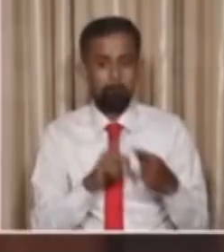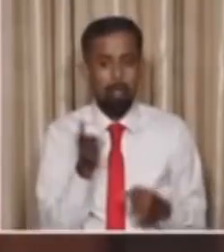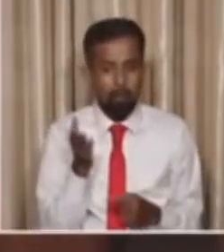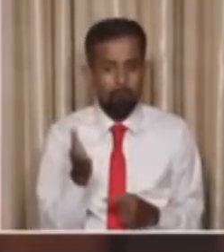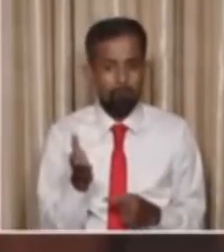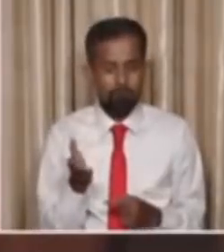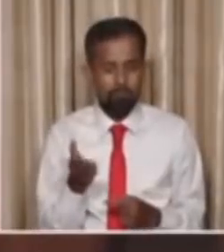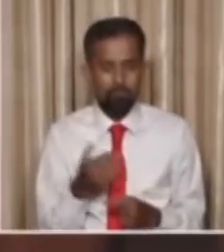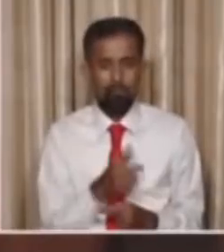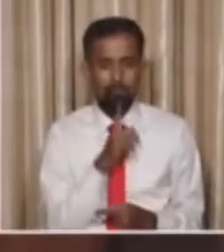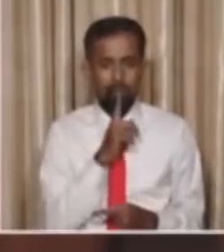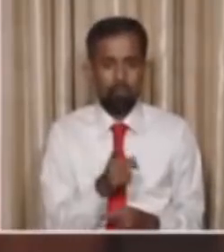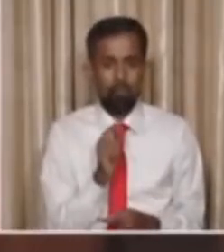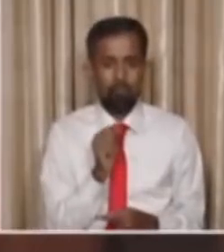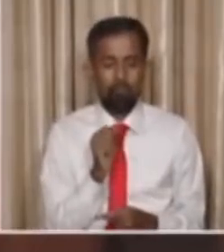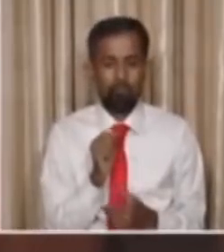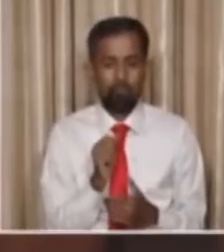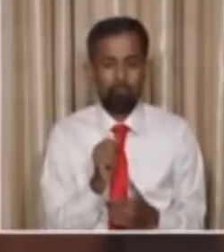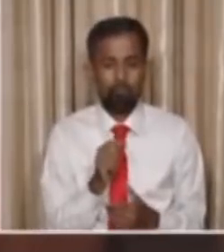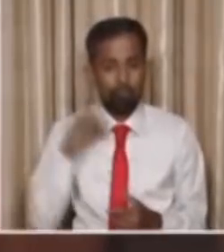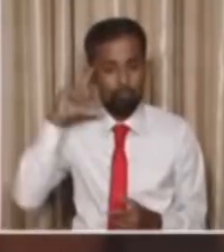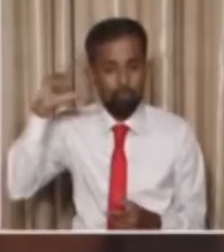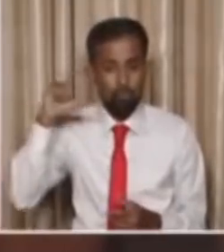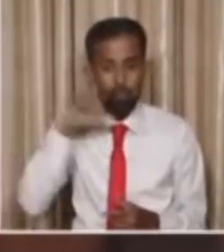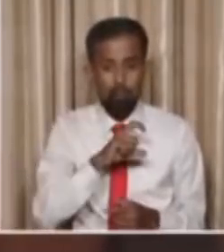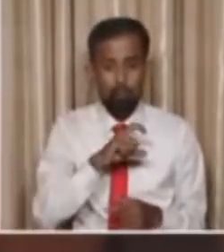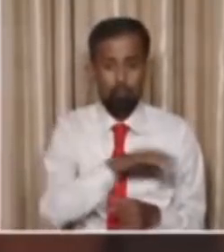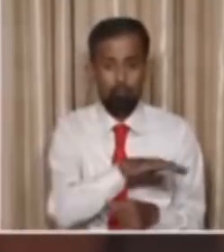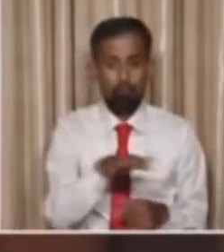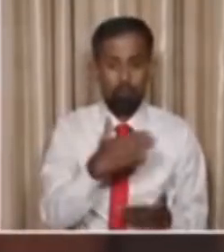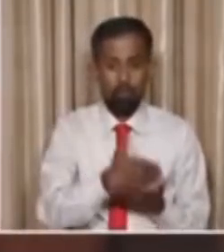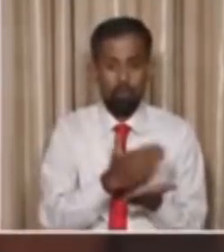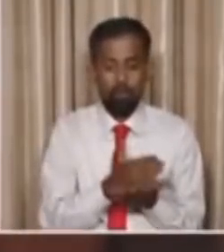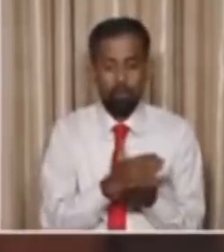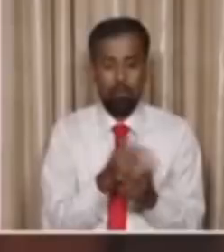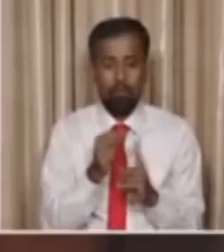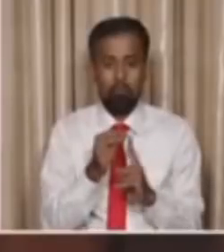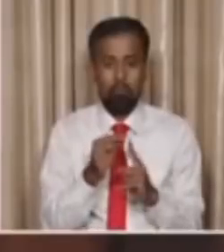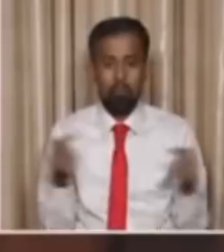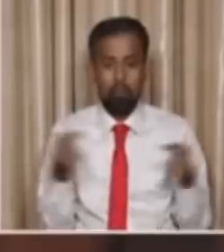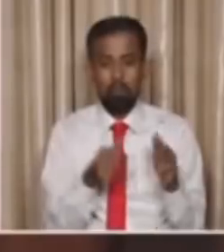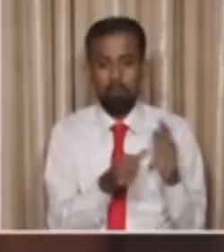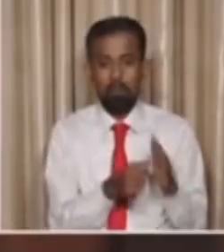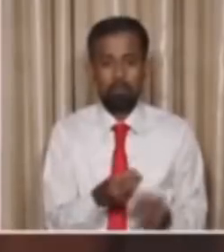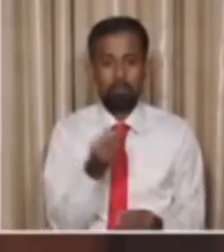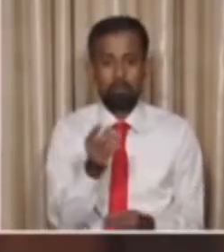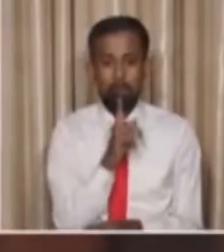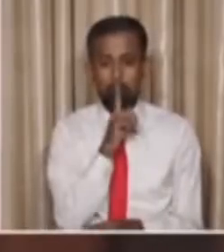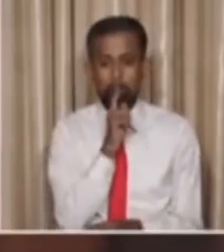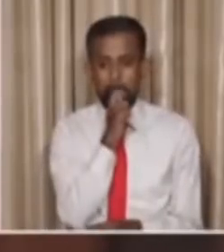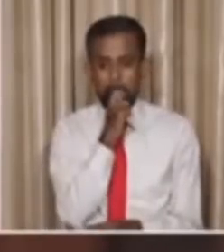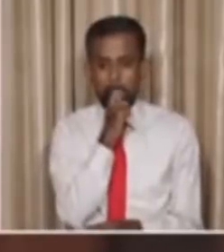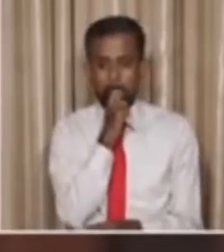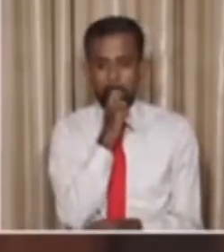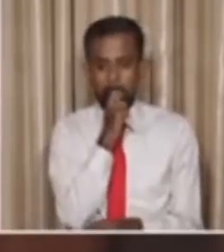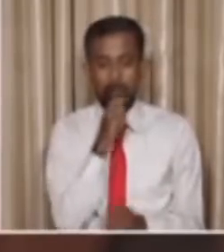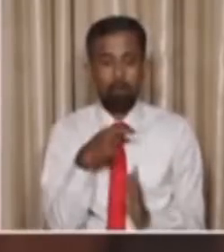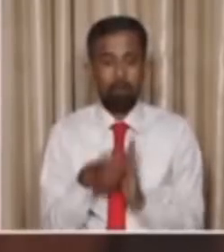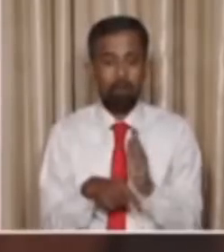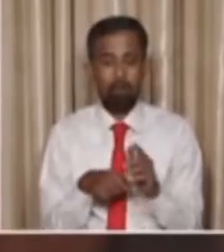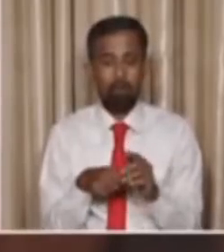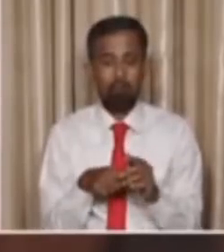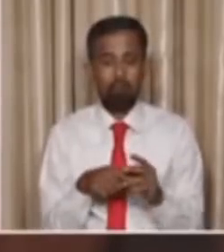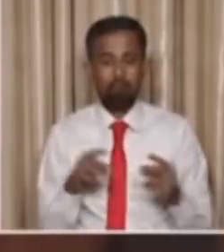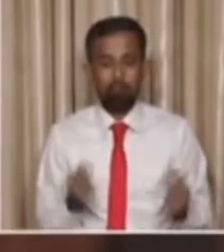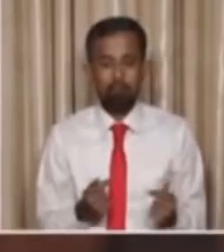මොකද මම මේක කියන්නේ හේතුව තමයි චීනෙට කොළඹ ඉඩම් කෑලි පෝට් සිටි කරා පාවා දෙනකොට කටවන් හිටපු දේශප්‍රේමින් මේ